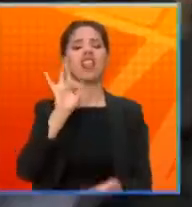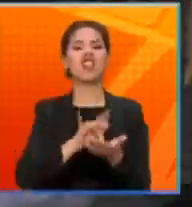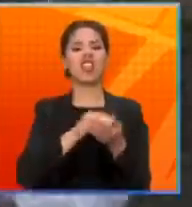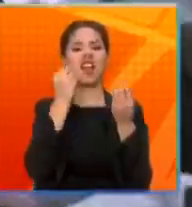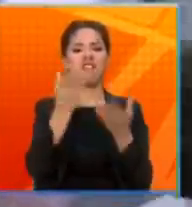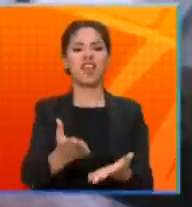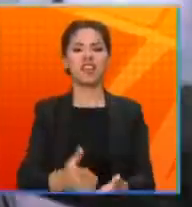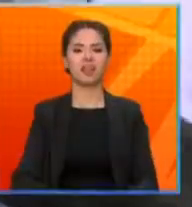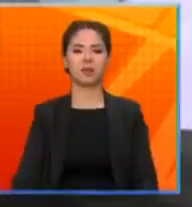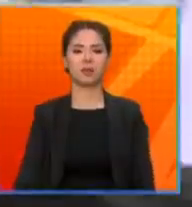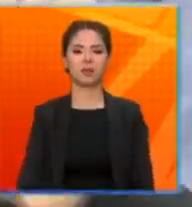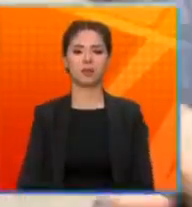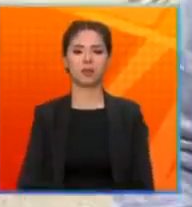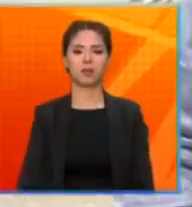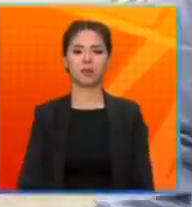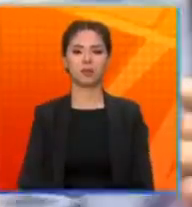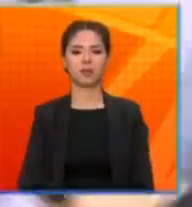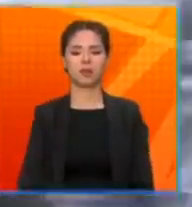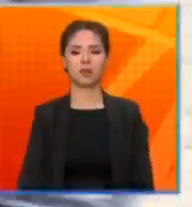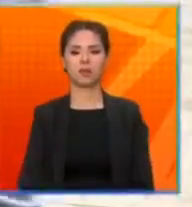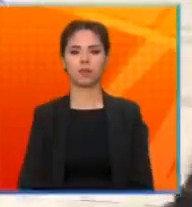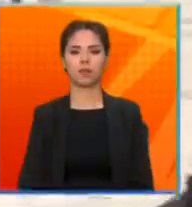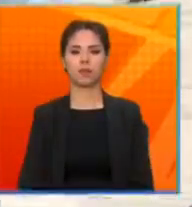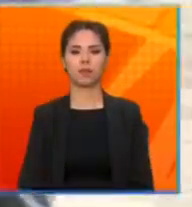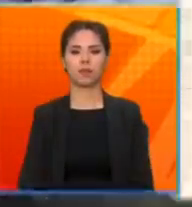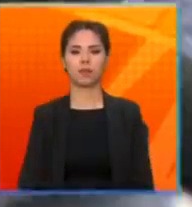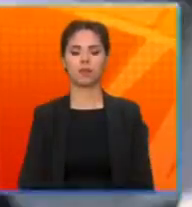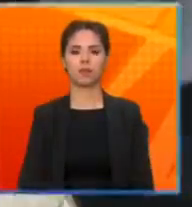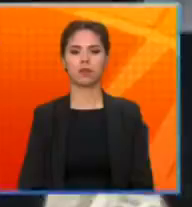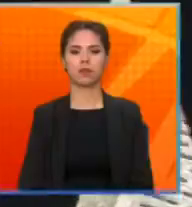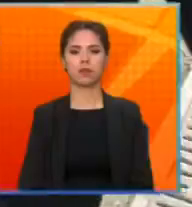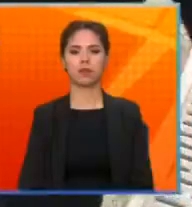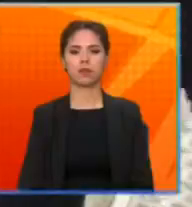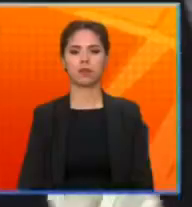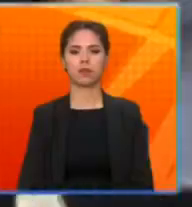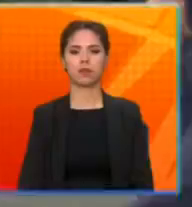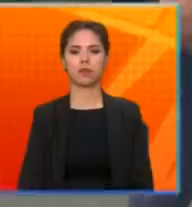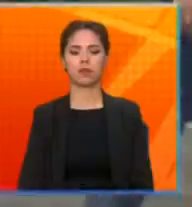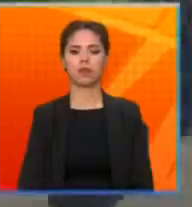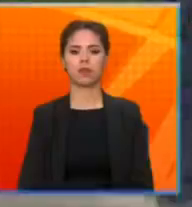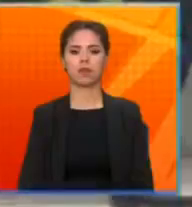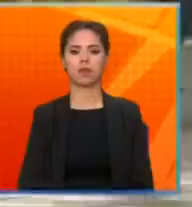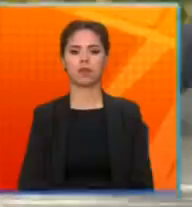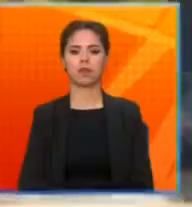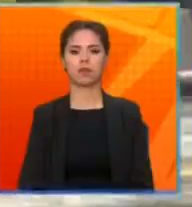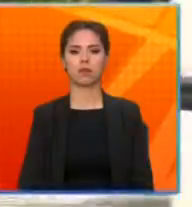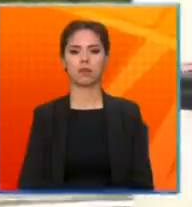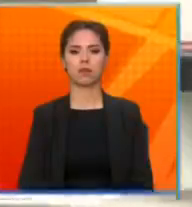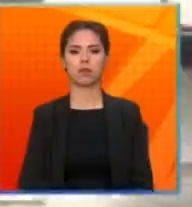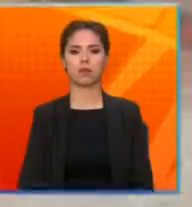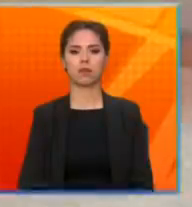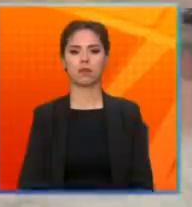yedin Sen de olmaz yani bu senin buradaki cepteki masken hiçbir anlamı